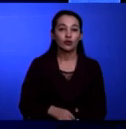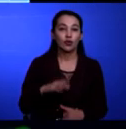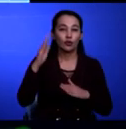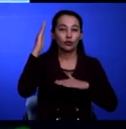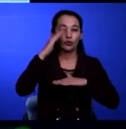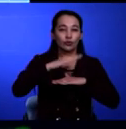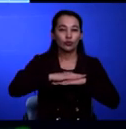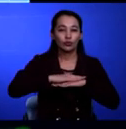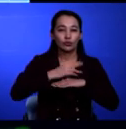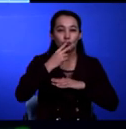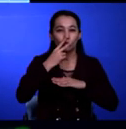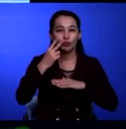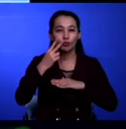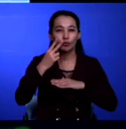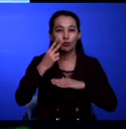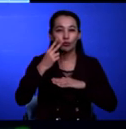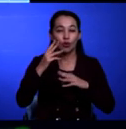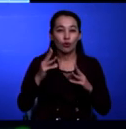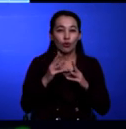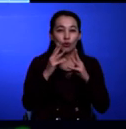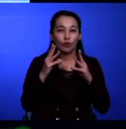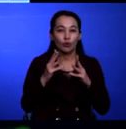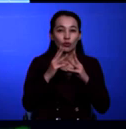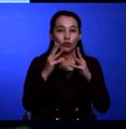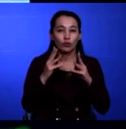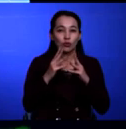ko'rib cho'g' dey.